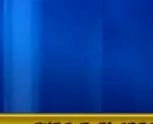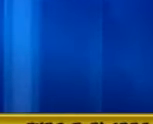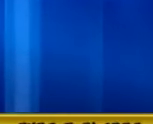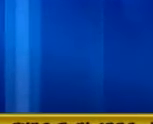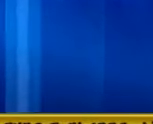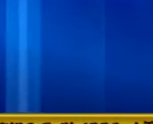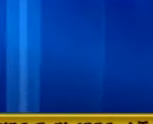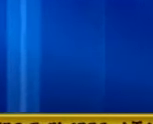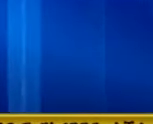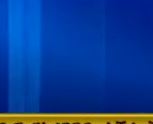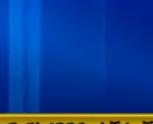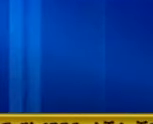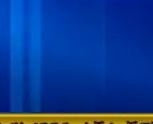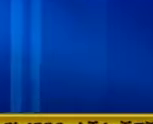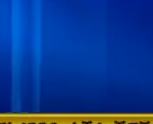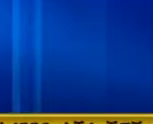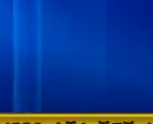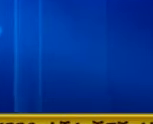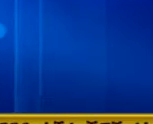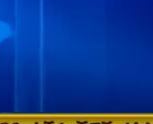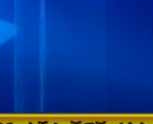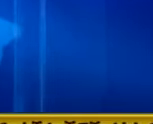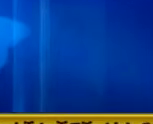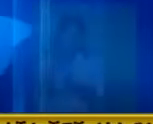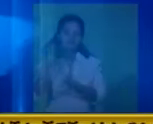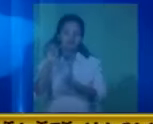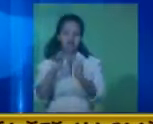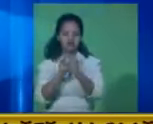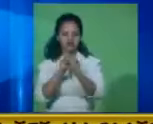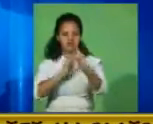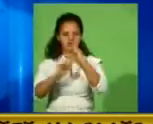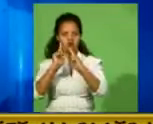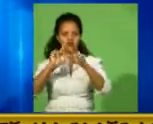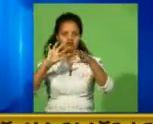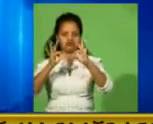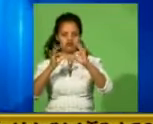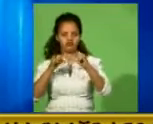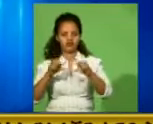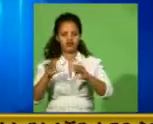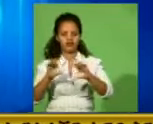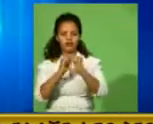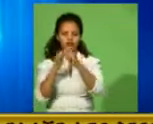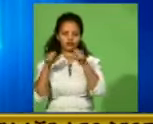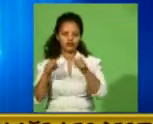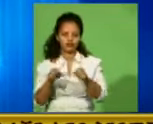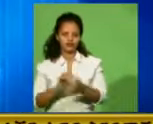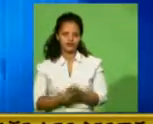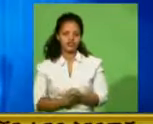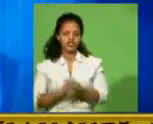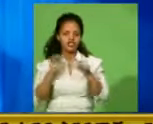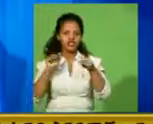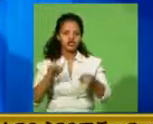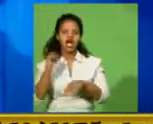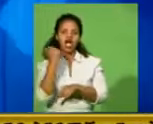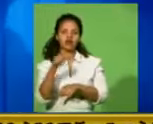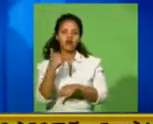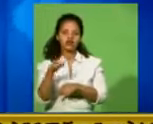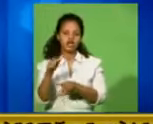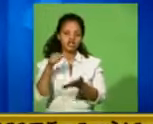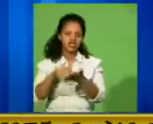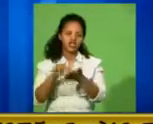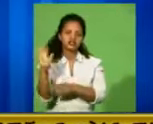ጋር ጸጋብ ፋንስ ነኝ። ምስክር ወጀና ደግሞ በመልከት ቋንቋዎች አብራን ቆይታ ታደርጋለች። አብራችሁ ሆኑ። የዘንድሮው የአረንጓዴ አሻራ